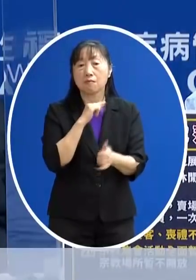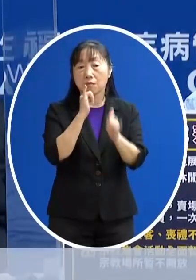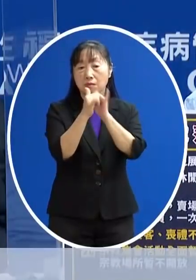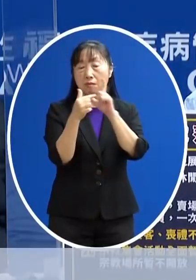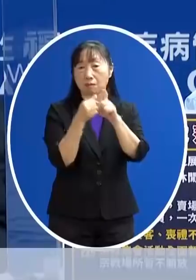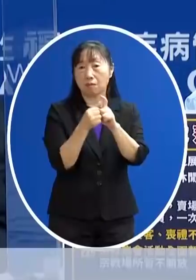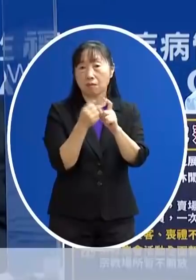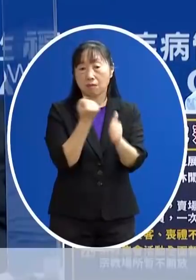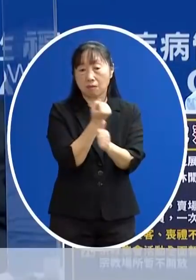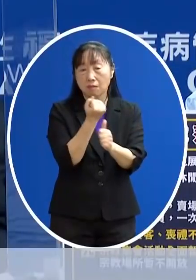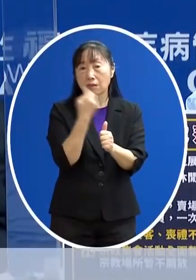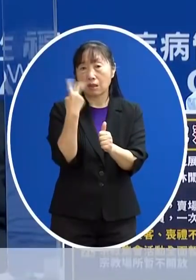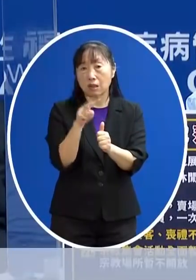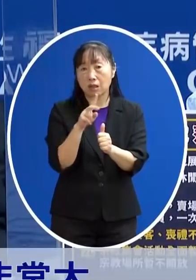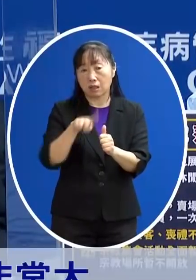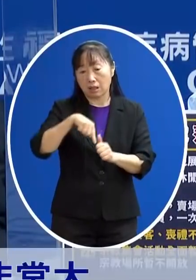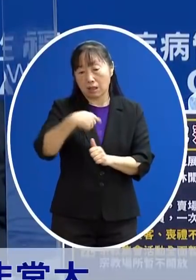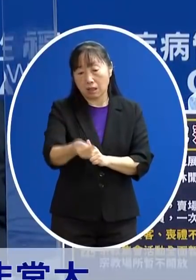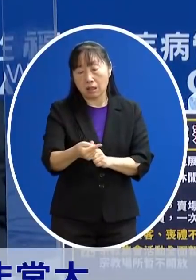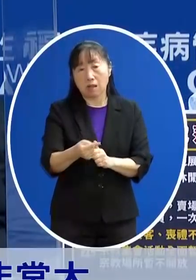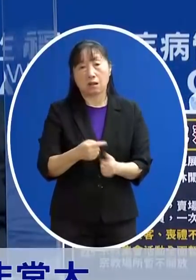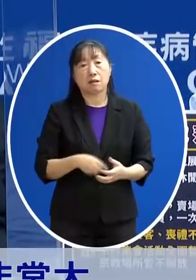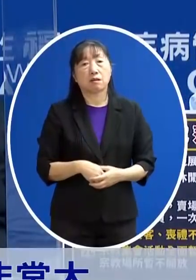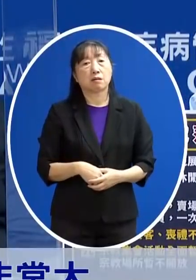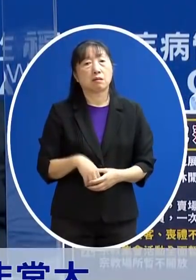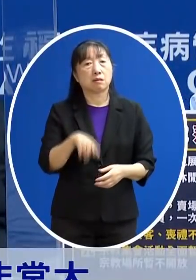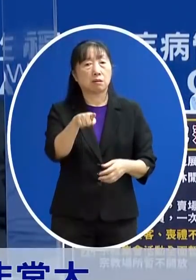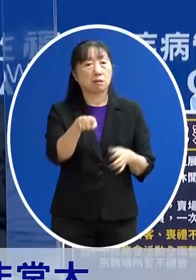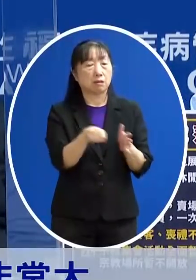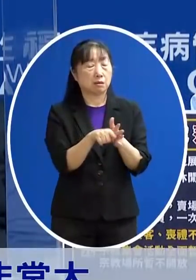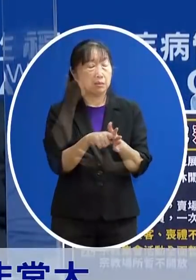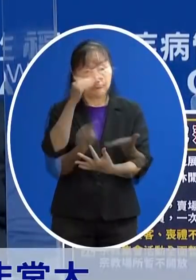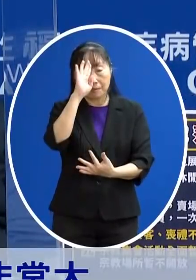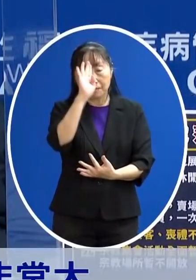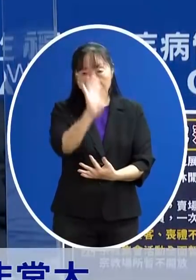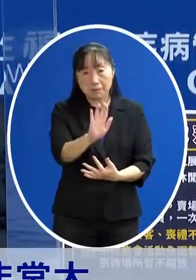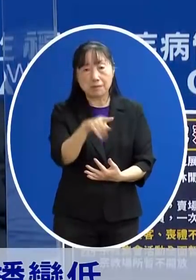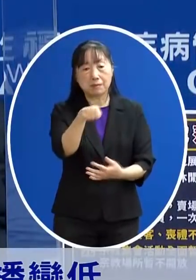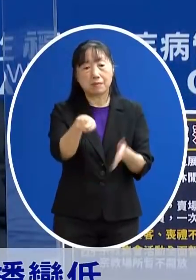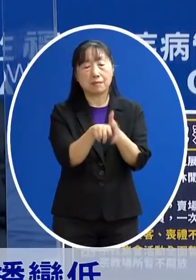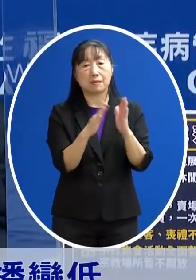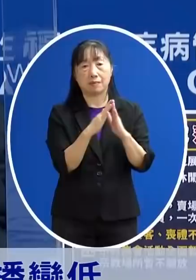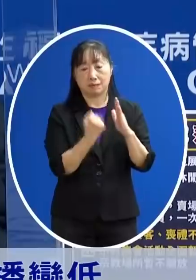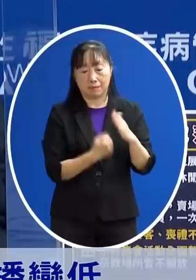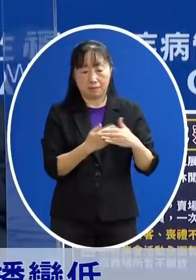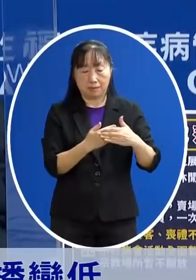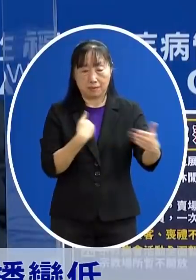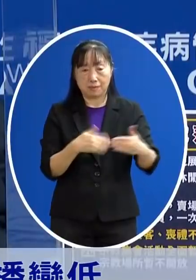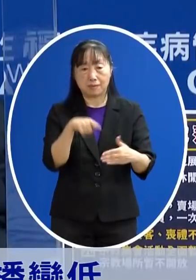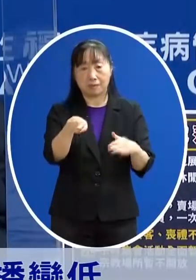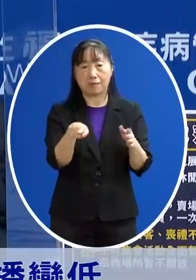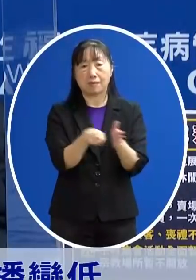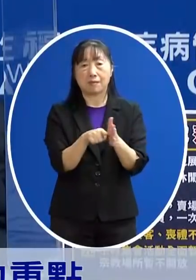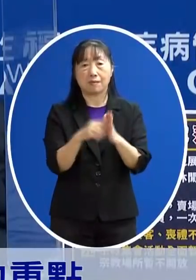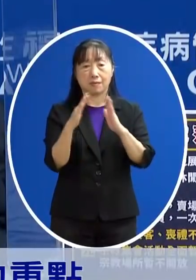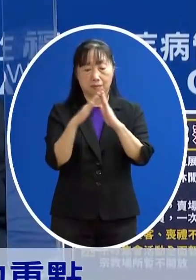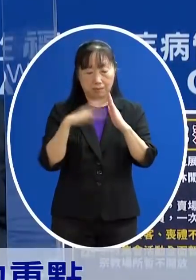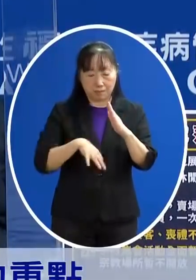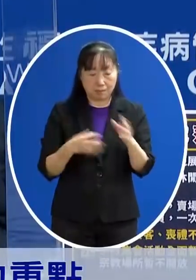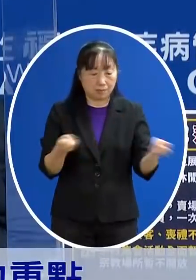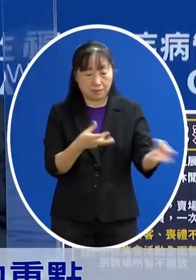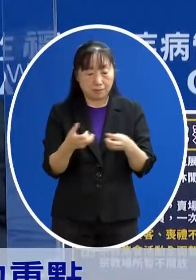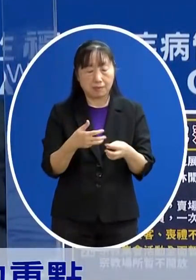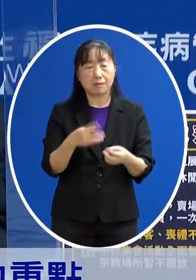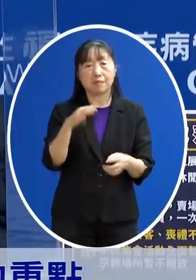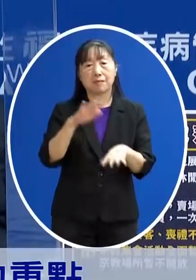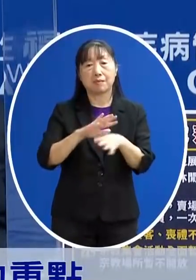的管制再往下压，那恐怕一个社会的代价会非常的大，让这个家户内的传播变低。好，那这样